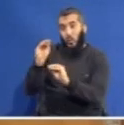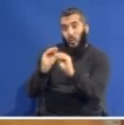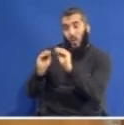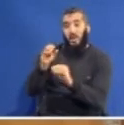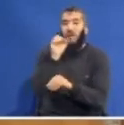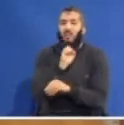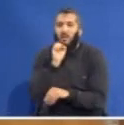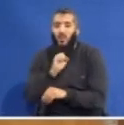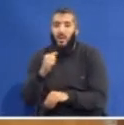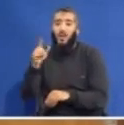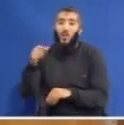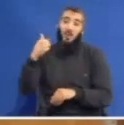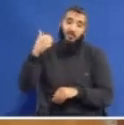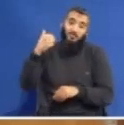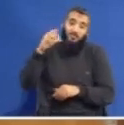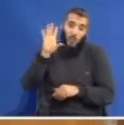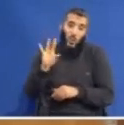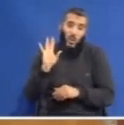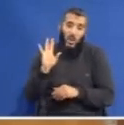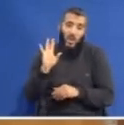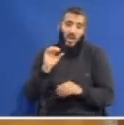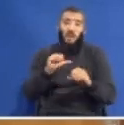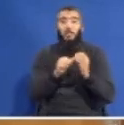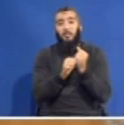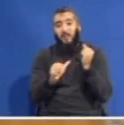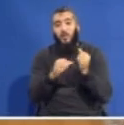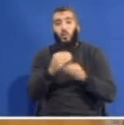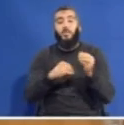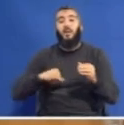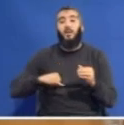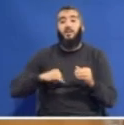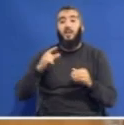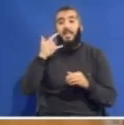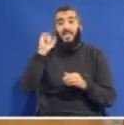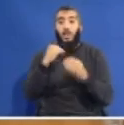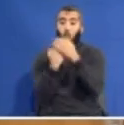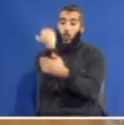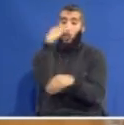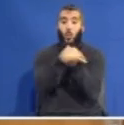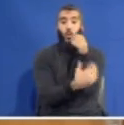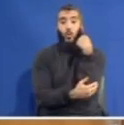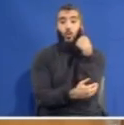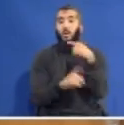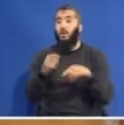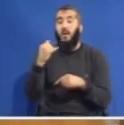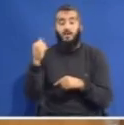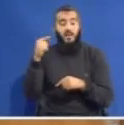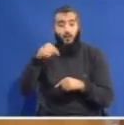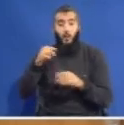أحيانا يضطرون إلى مس العورة، هذا ناقض للوضوء لكن ليس ناقض